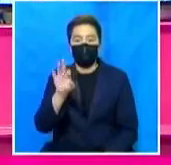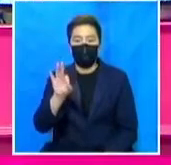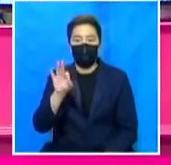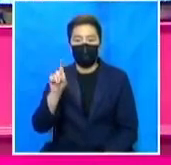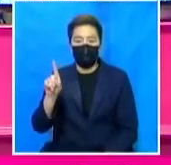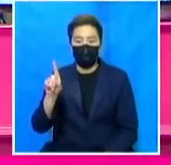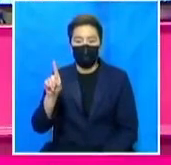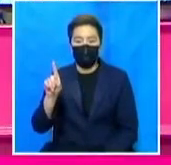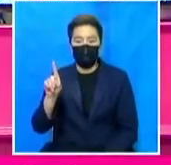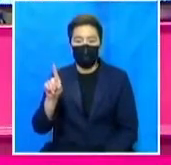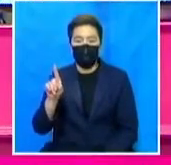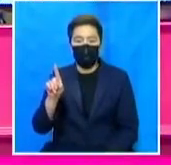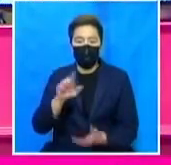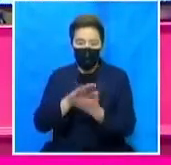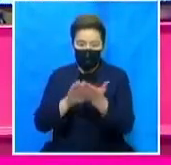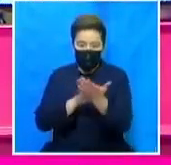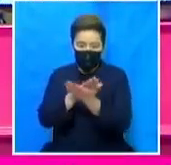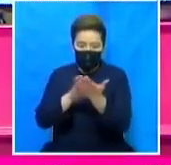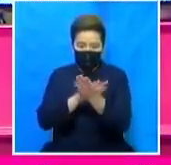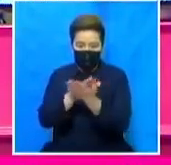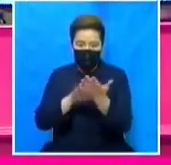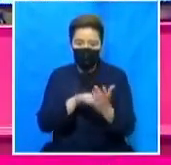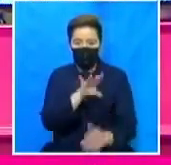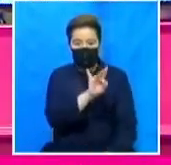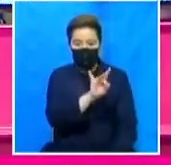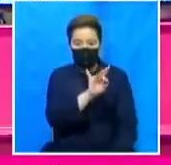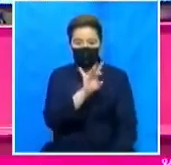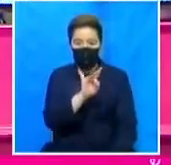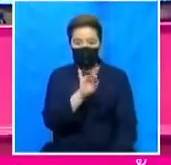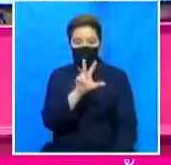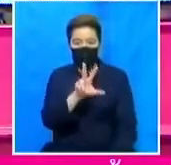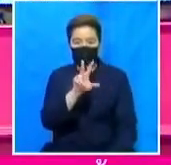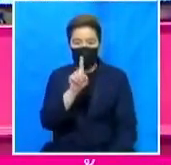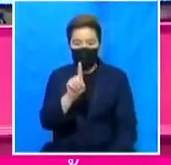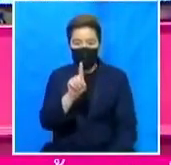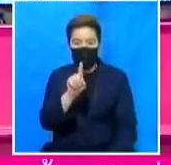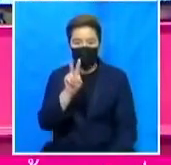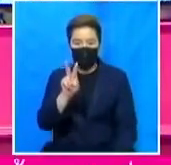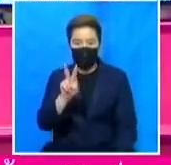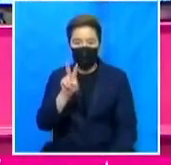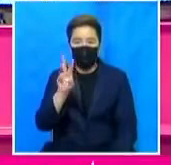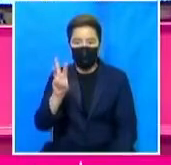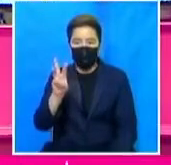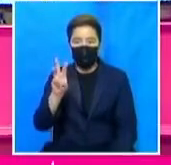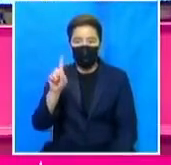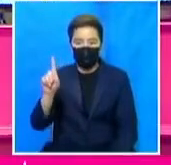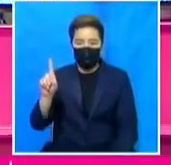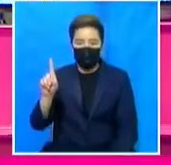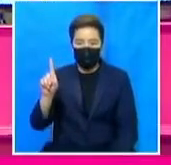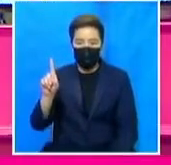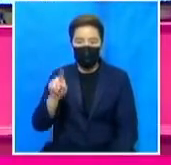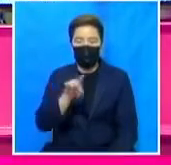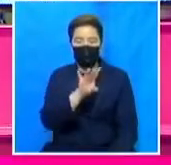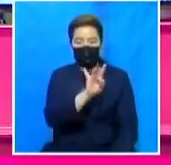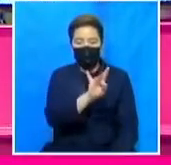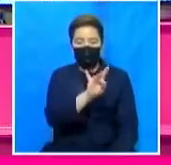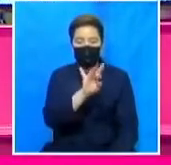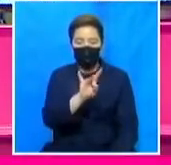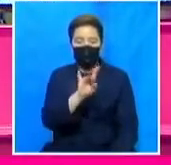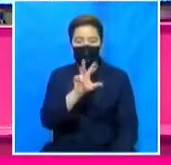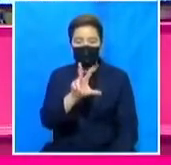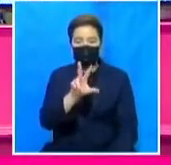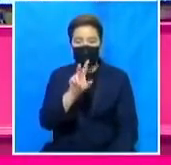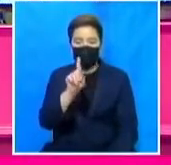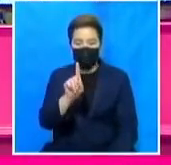1ขออภัยครับ8 8 3 1 2 6 1 8 8 3